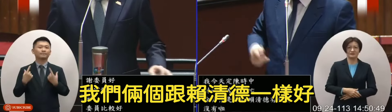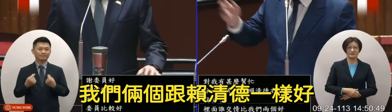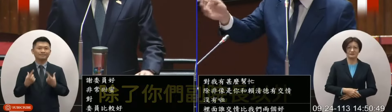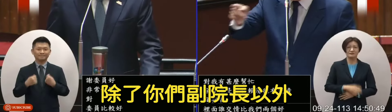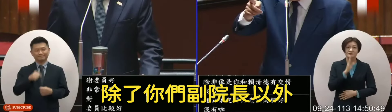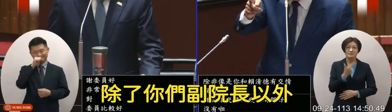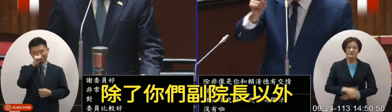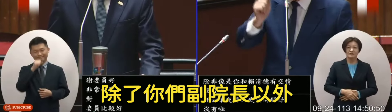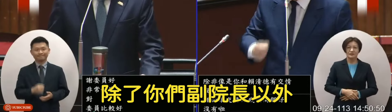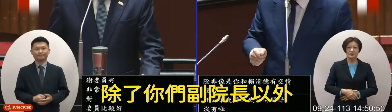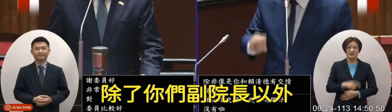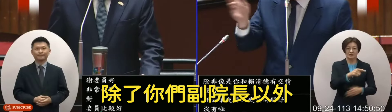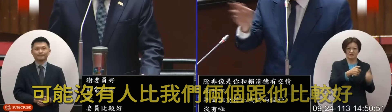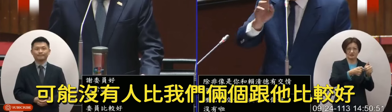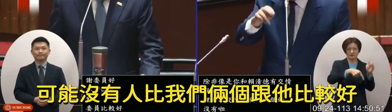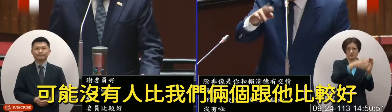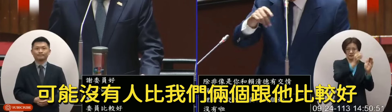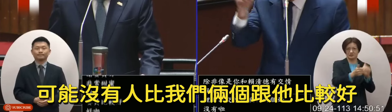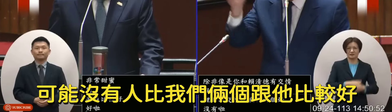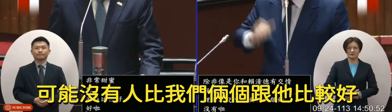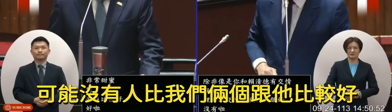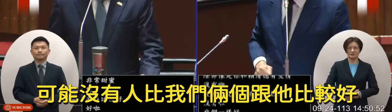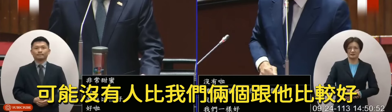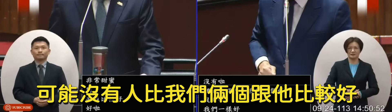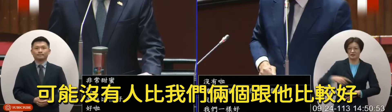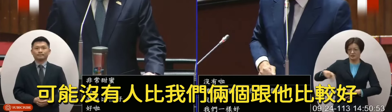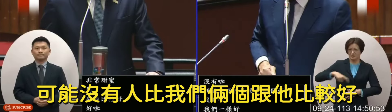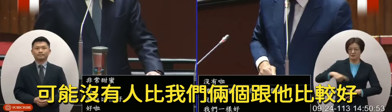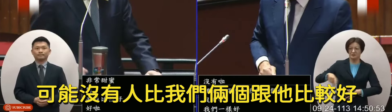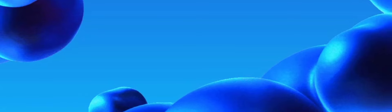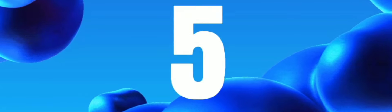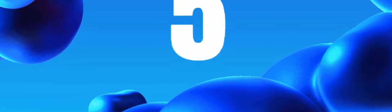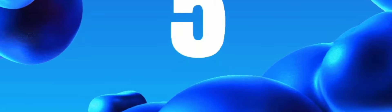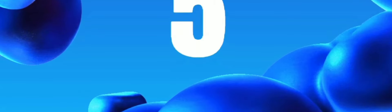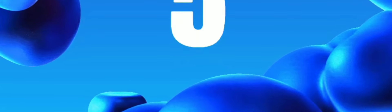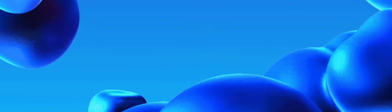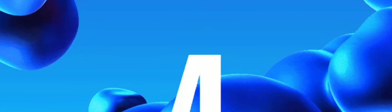了。 哦，好啦， 除了恁副院长以外，可能无人比咱两个看伊较好。